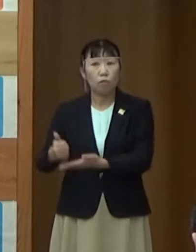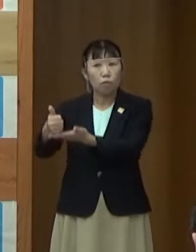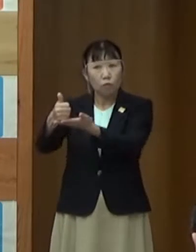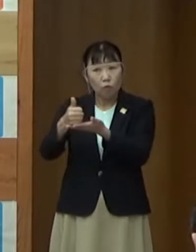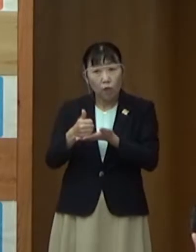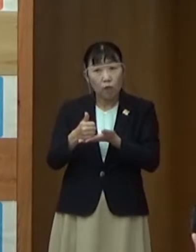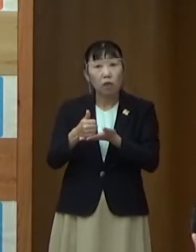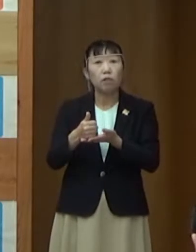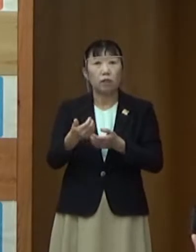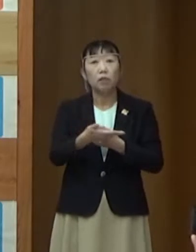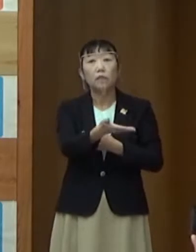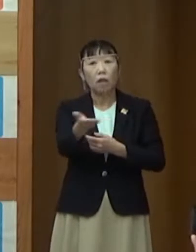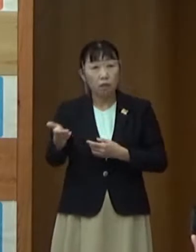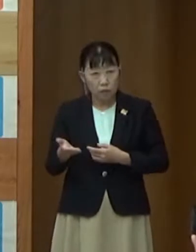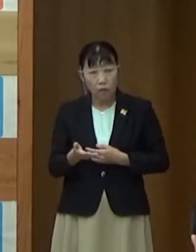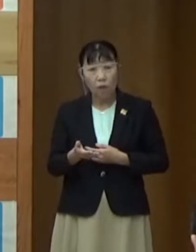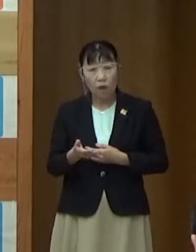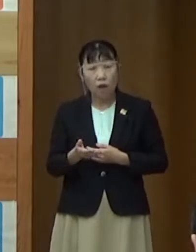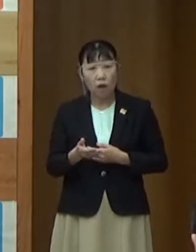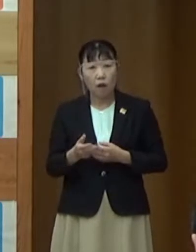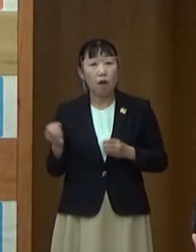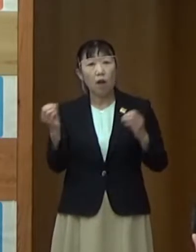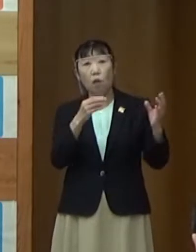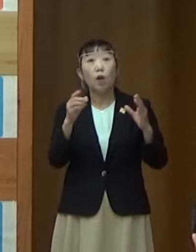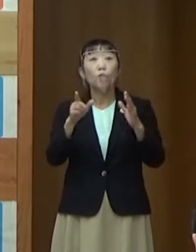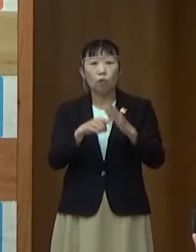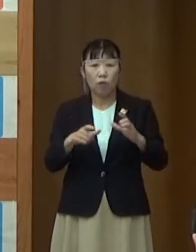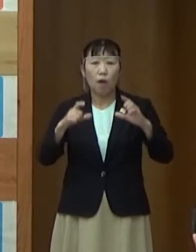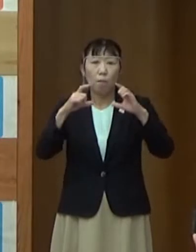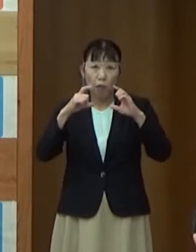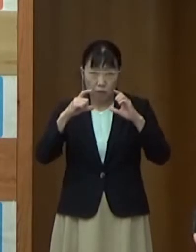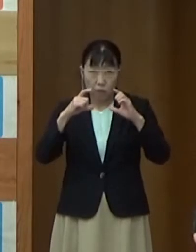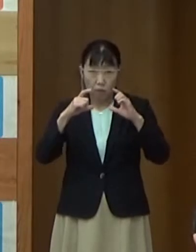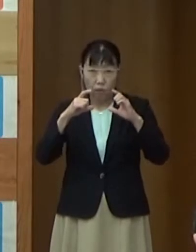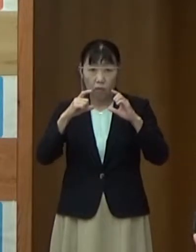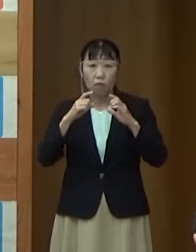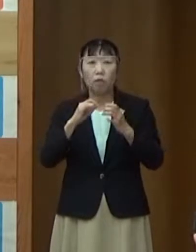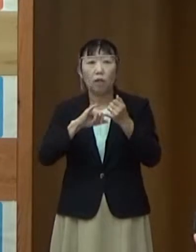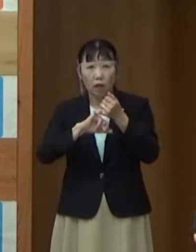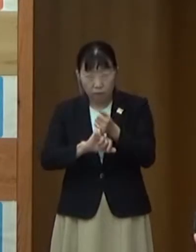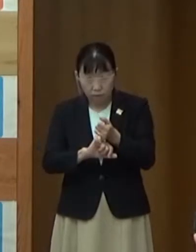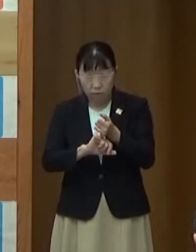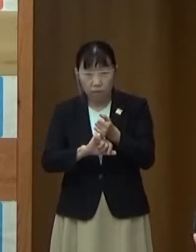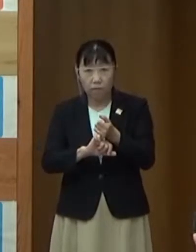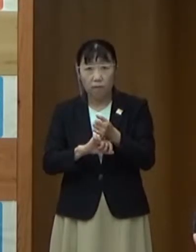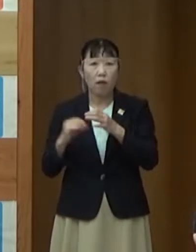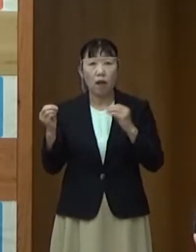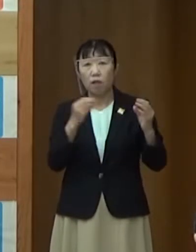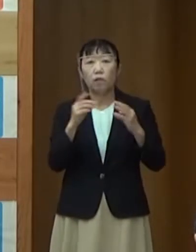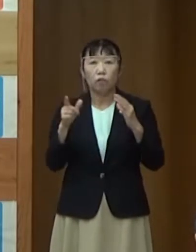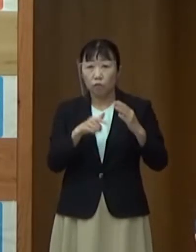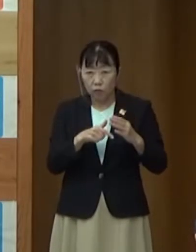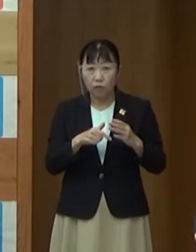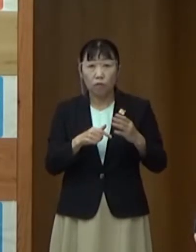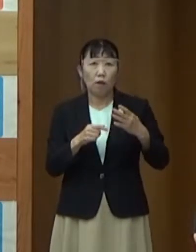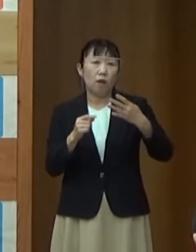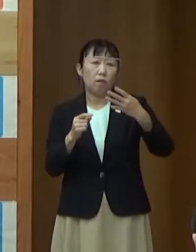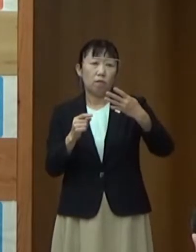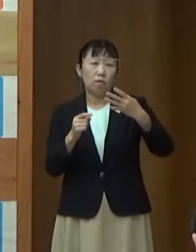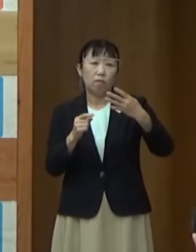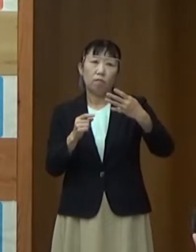。会話ではマスクの着用、4人以内短時間、大声を出さない、深酒し